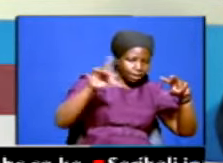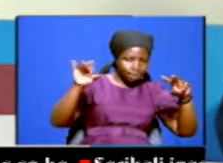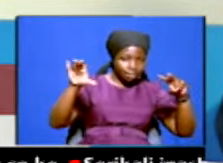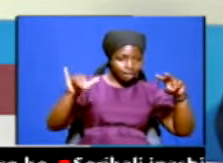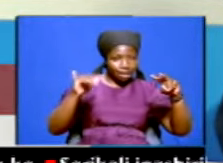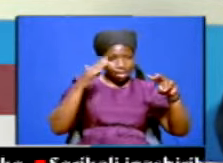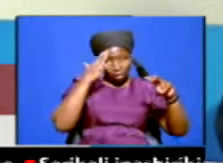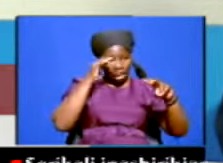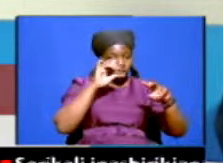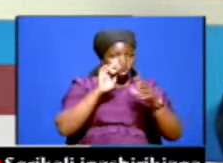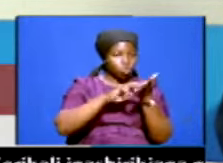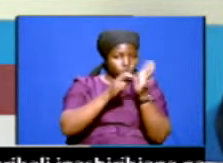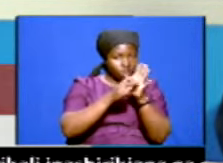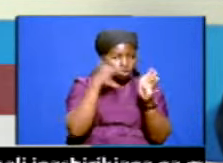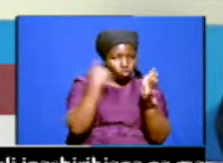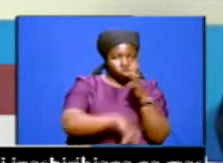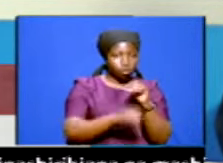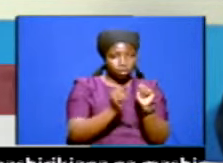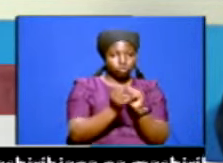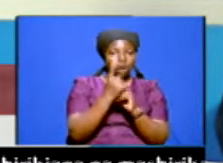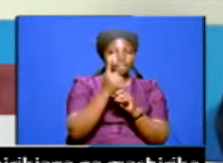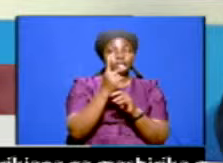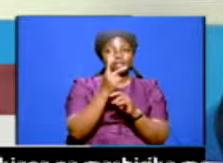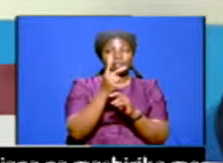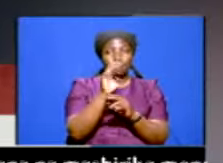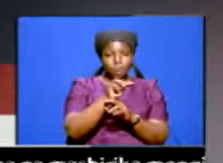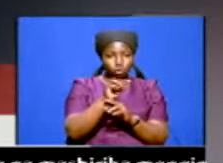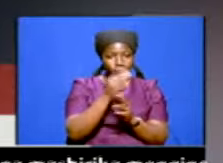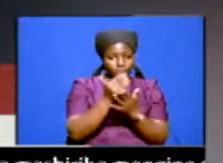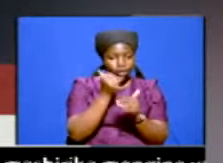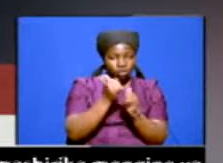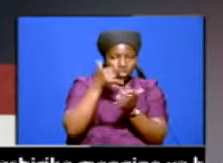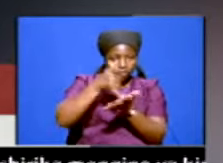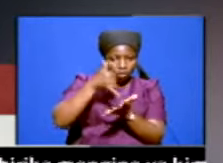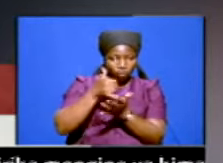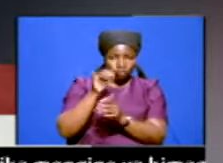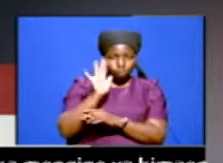bilioni 12 ambazo zinahusisha kampuni zake.